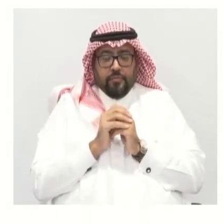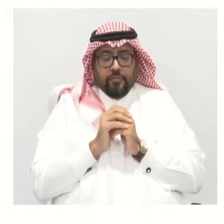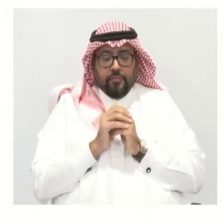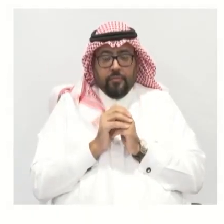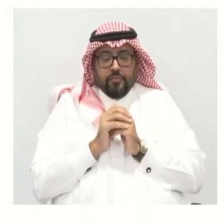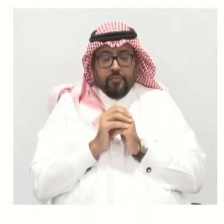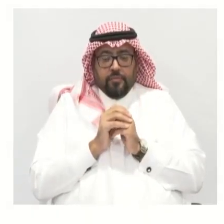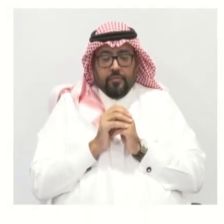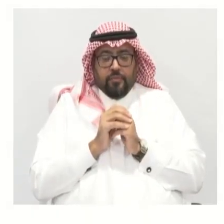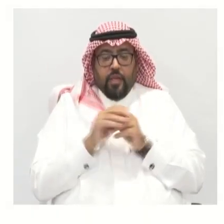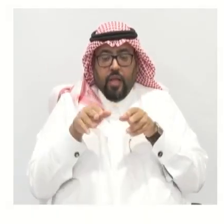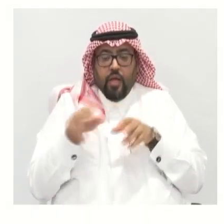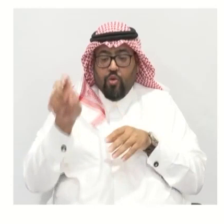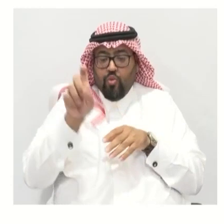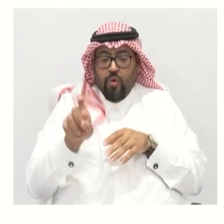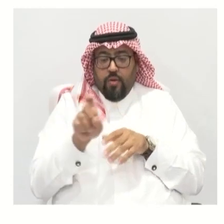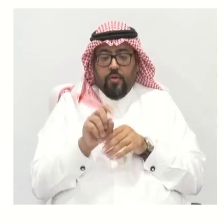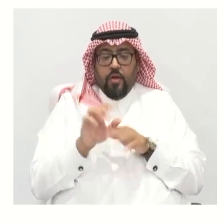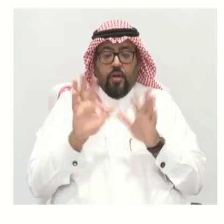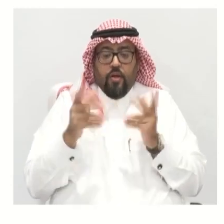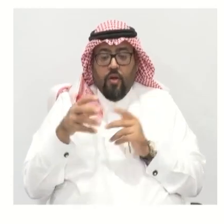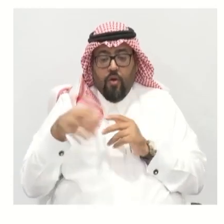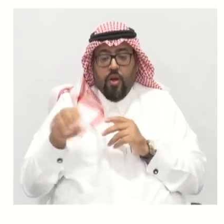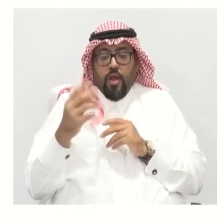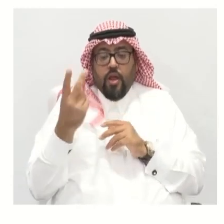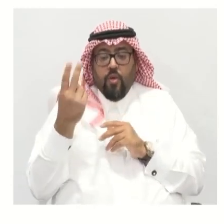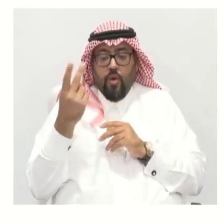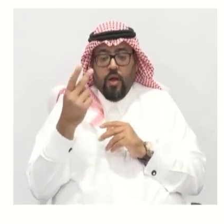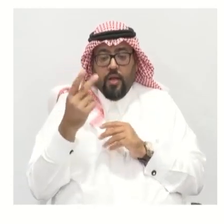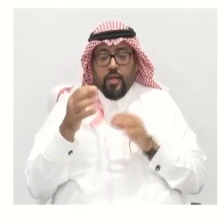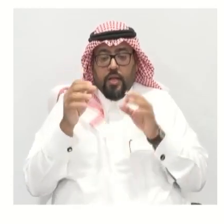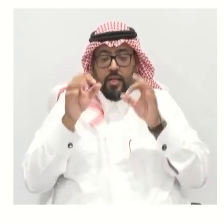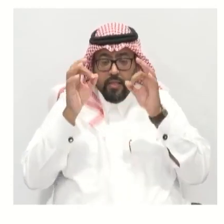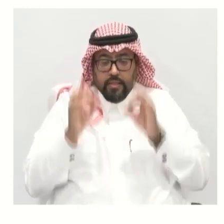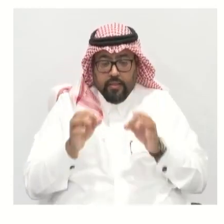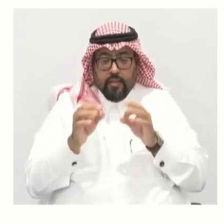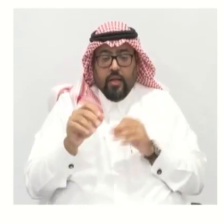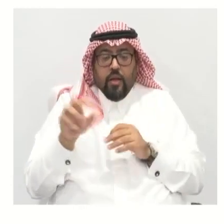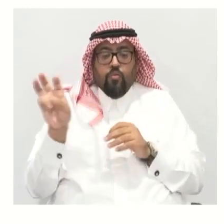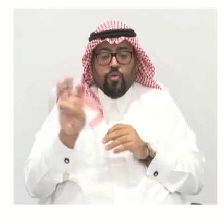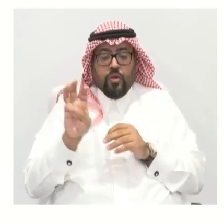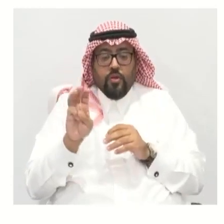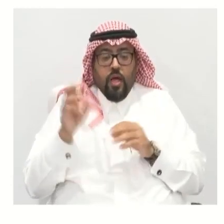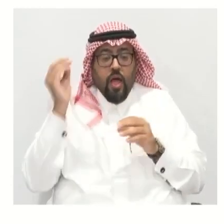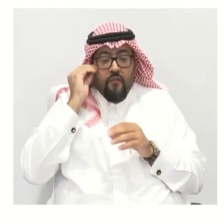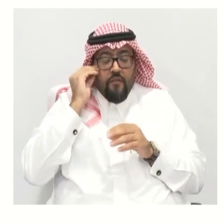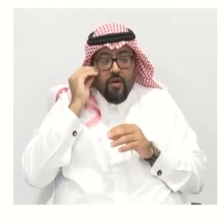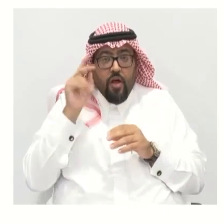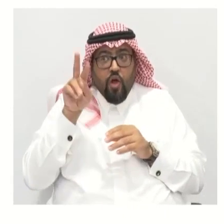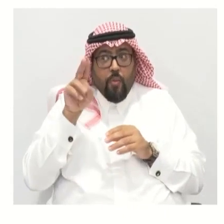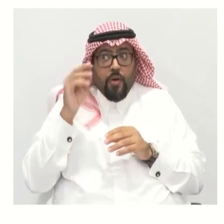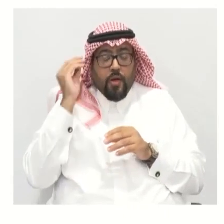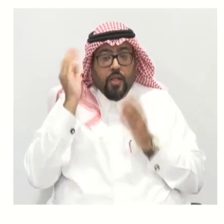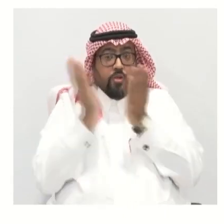دراسته لدي هنا سؤال هناك نوعان رئيسان للمؤسسات ما هما تعرفنا عليهما في